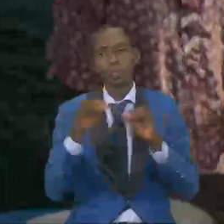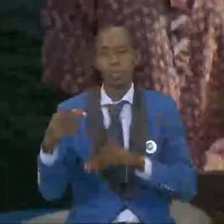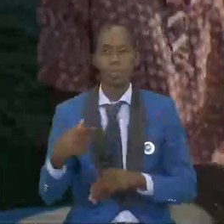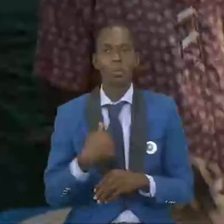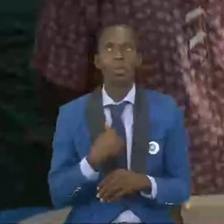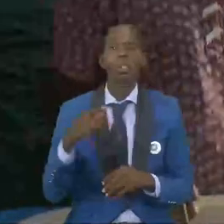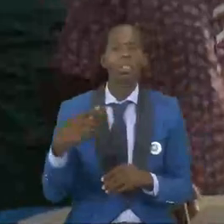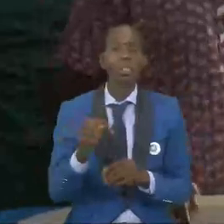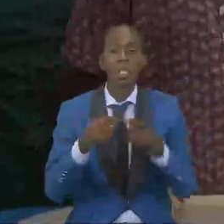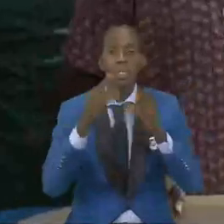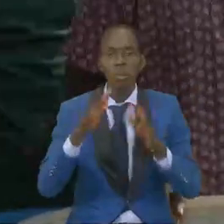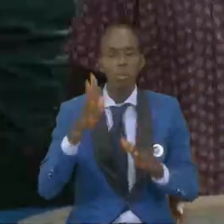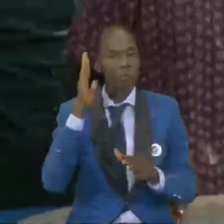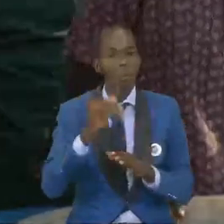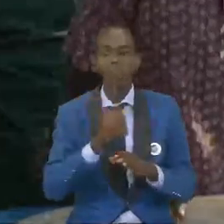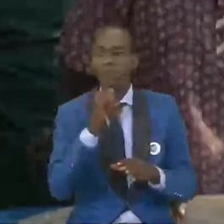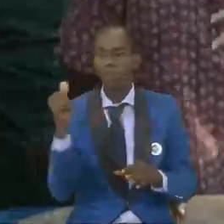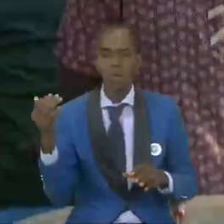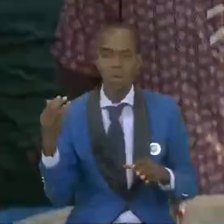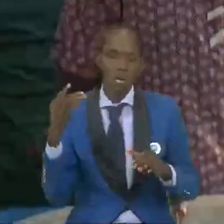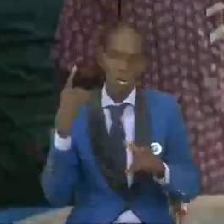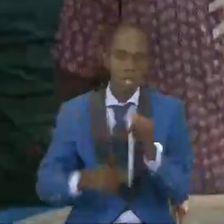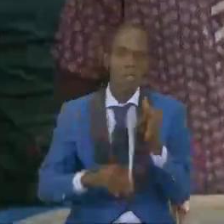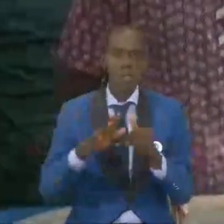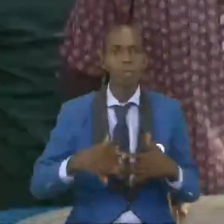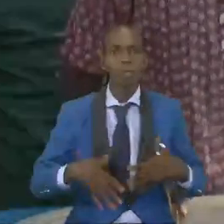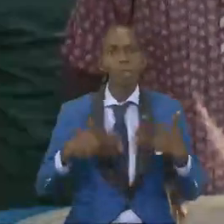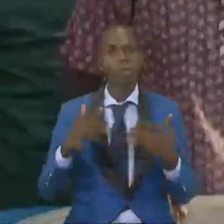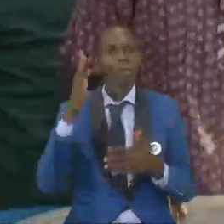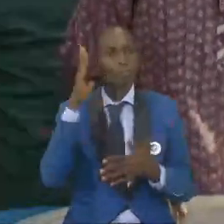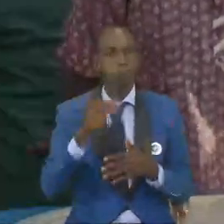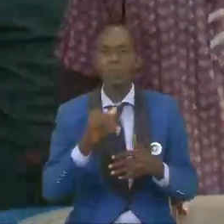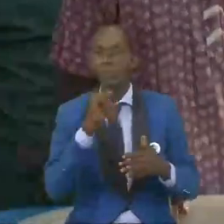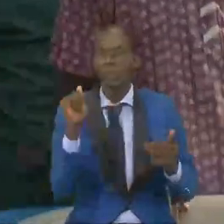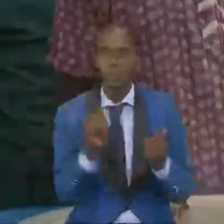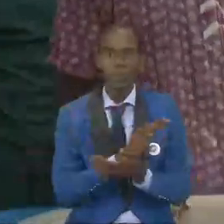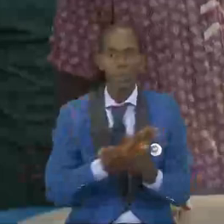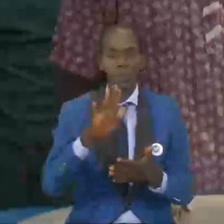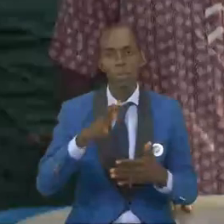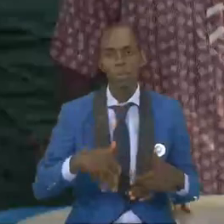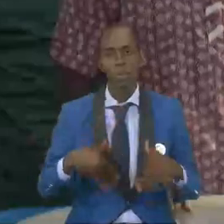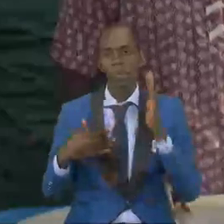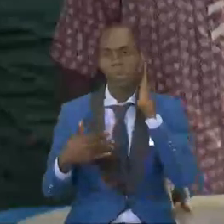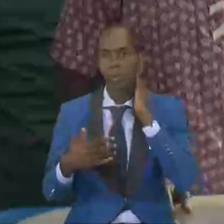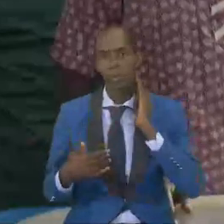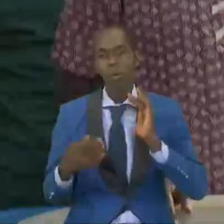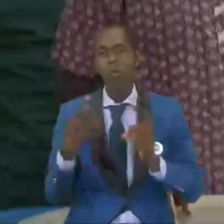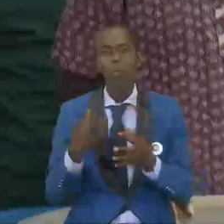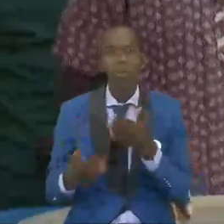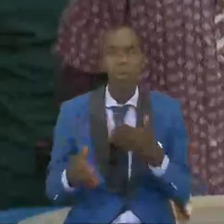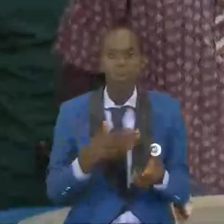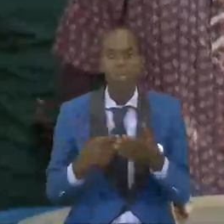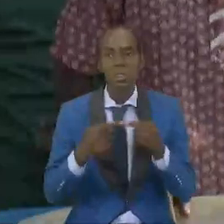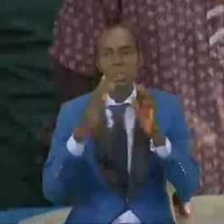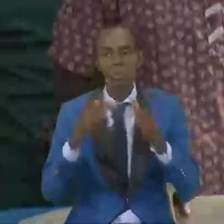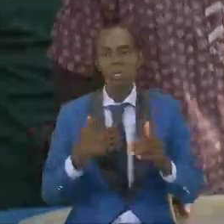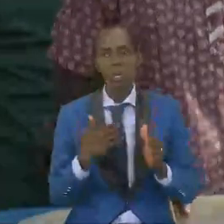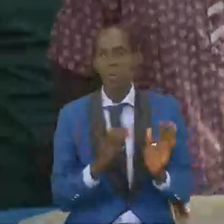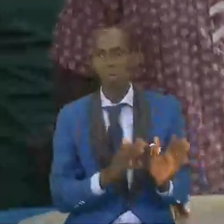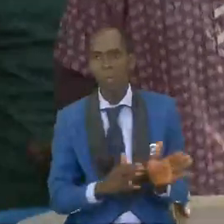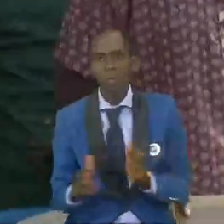l'héritage, du lieu où tu m'as placé. Ils ne vont pas écouter ta vie. Ils ne pourront pas terminer ta